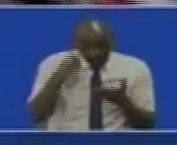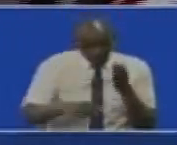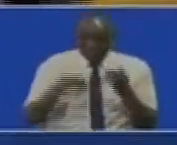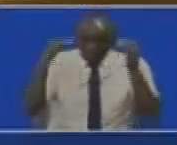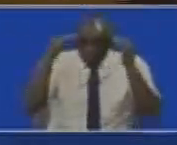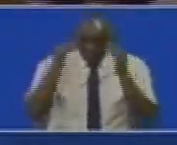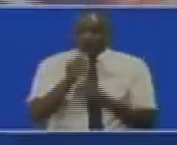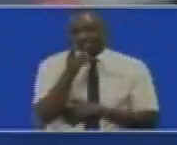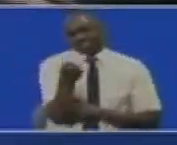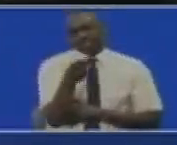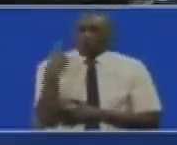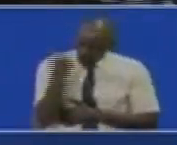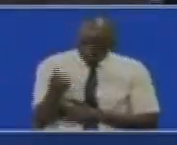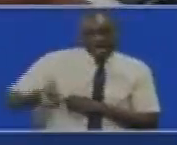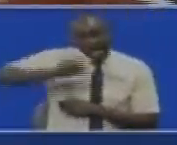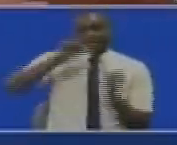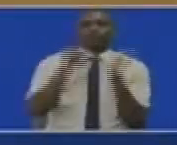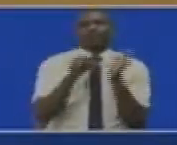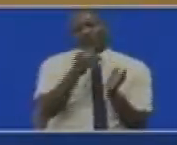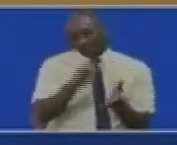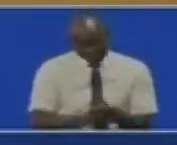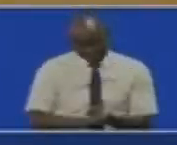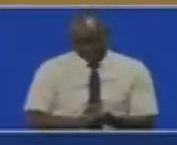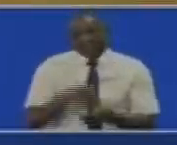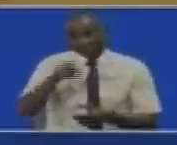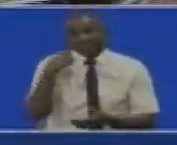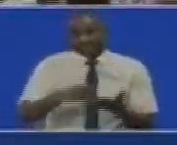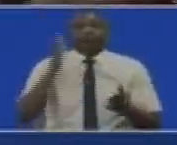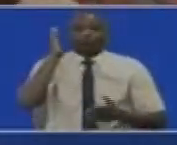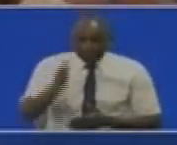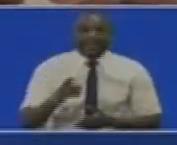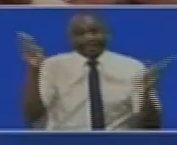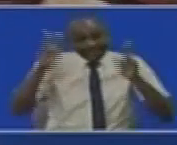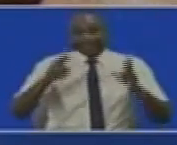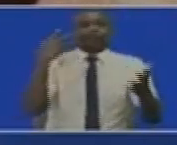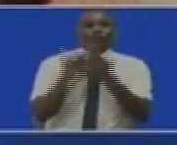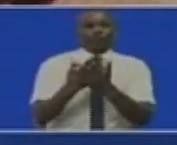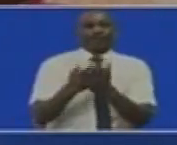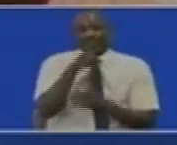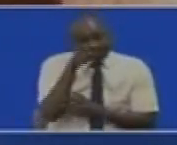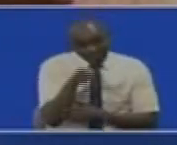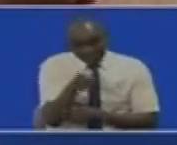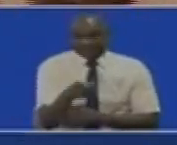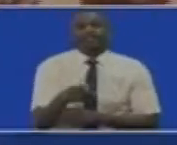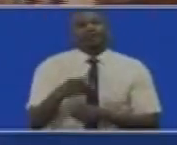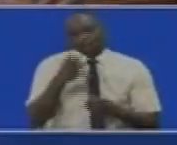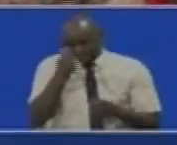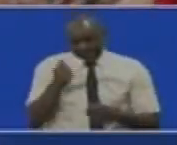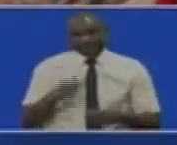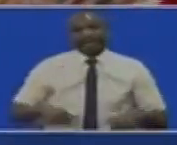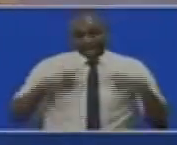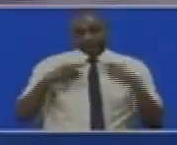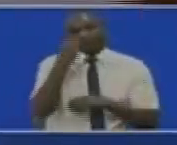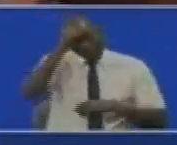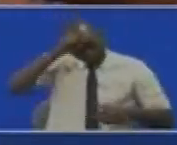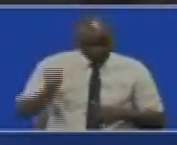mahakama ulikuwa kama kutia msumari moto kwenye kidonda, kwani wako radhi kufungwa ikiwa ndio msingi wa maslahi bora ya madaktari